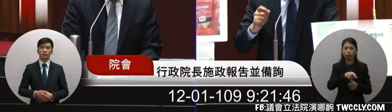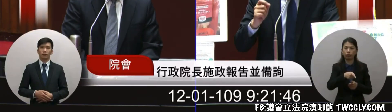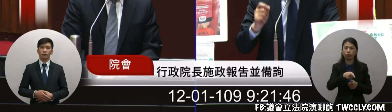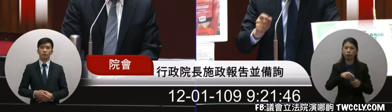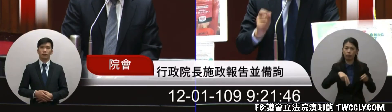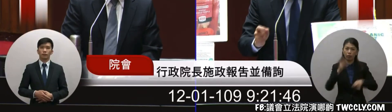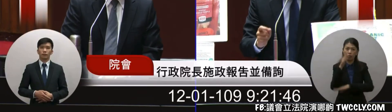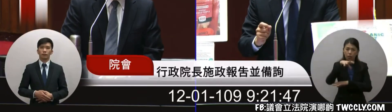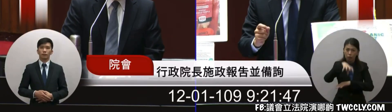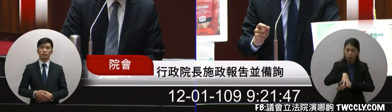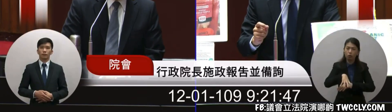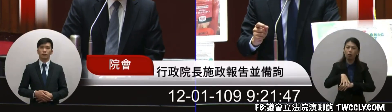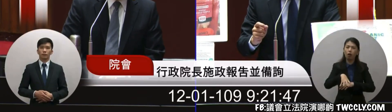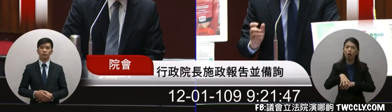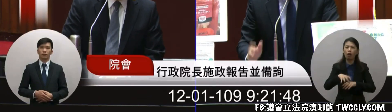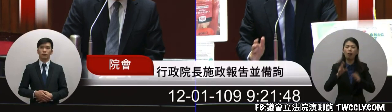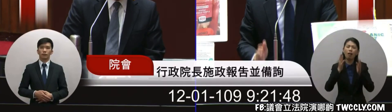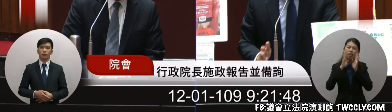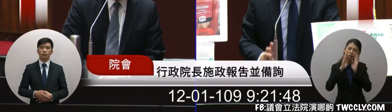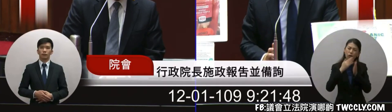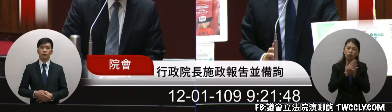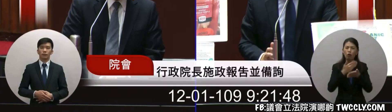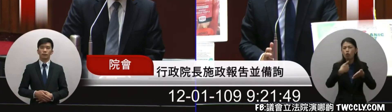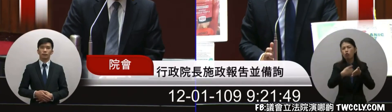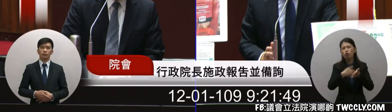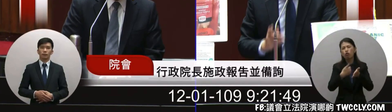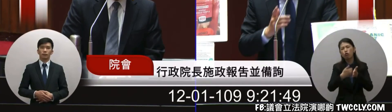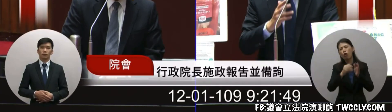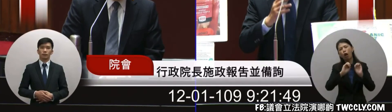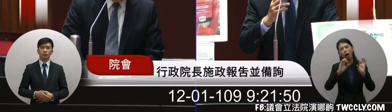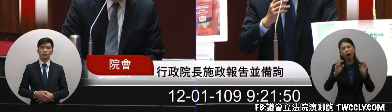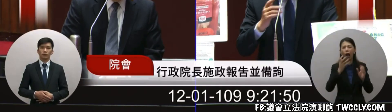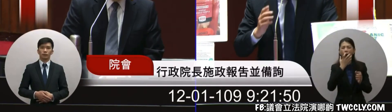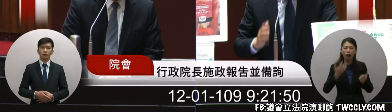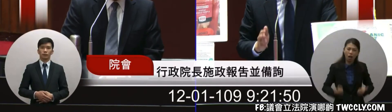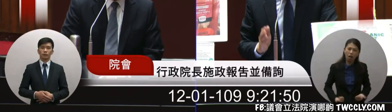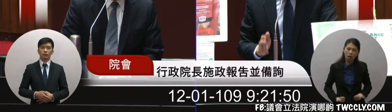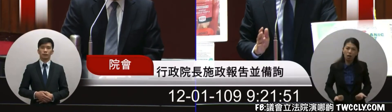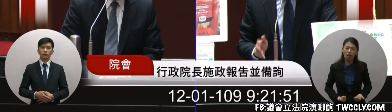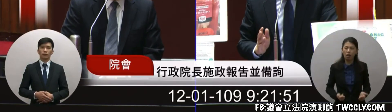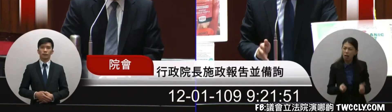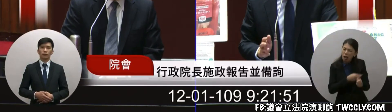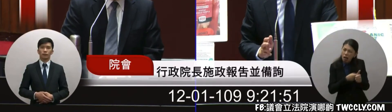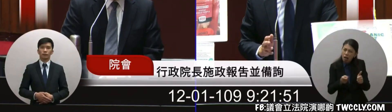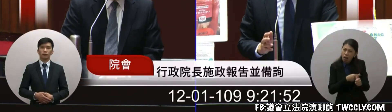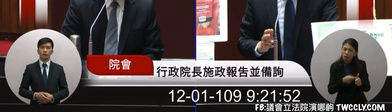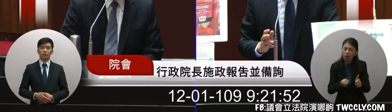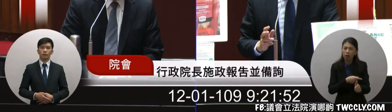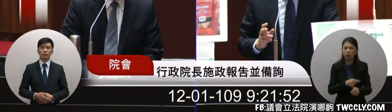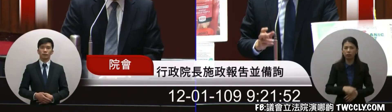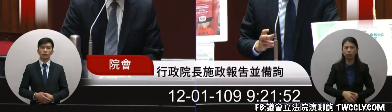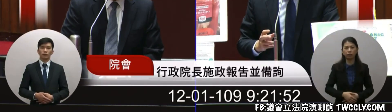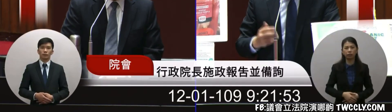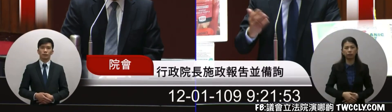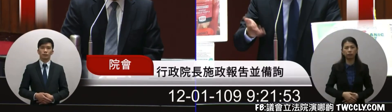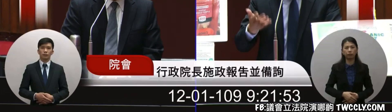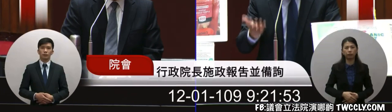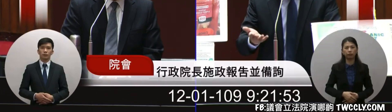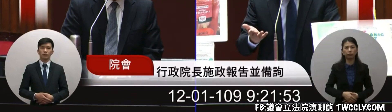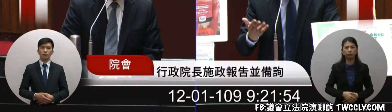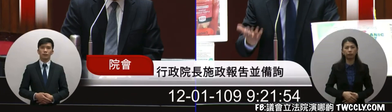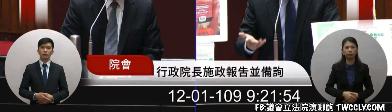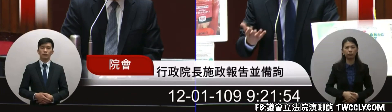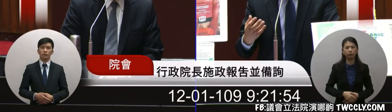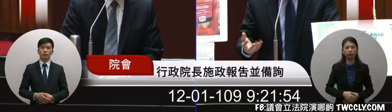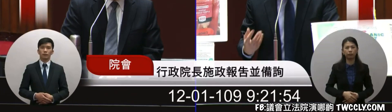情，也已经是，其实这些还是要被交代的，好，哦，其实不能说因为这样子，就好像其实你们这